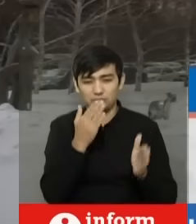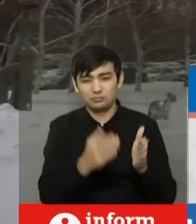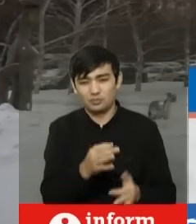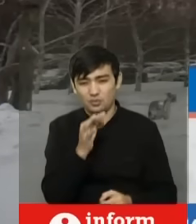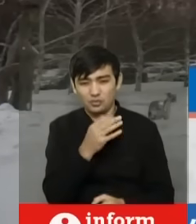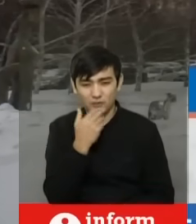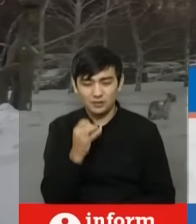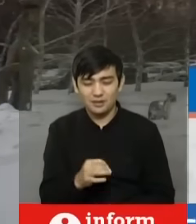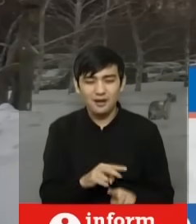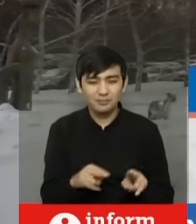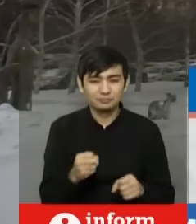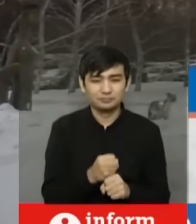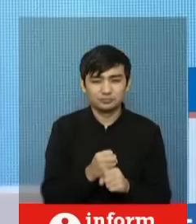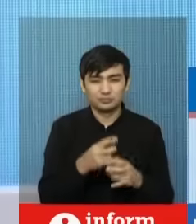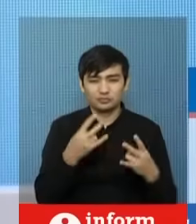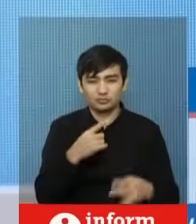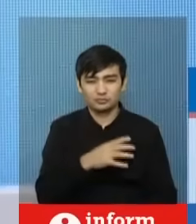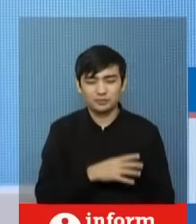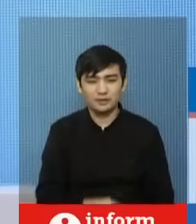қажеттілік жоқ екен.